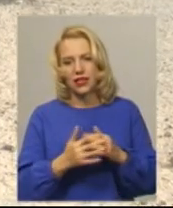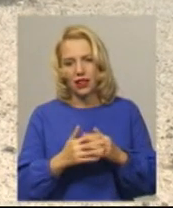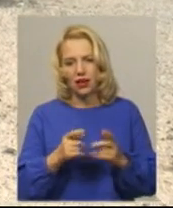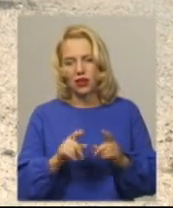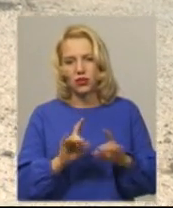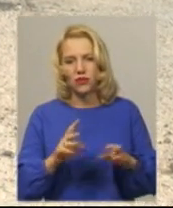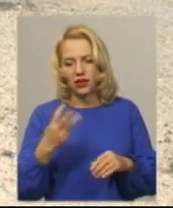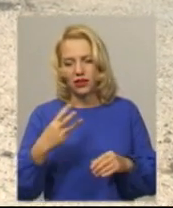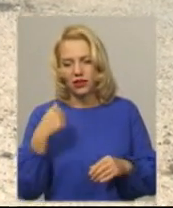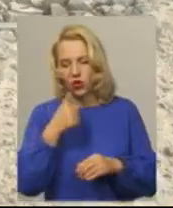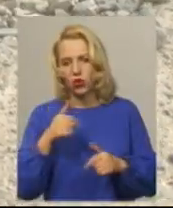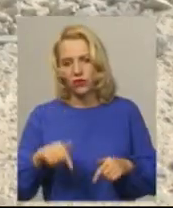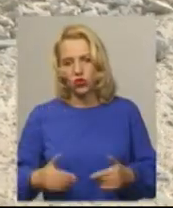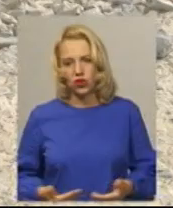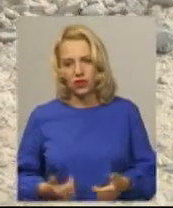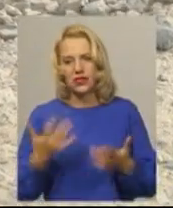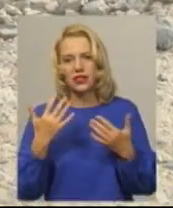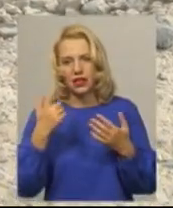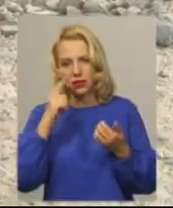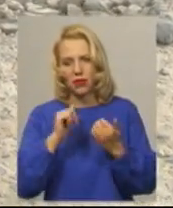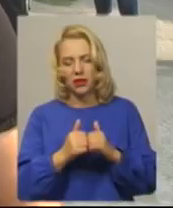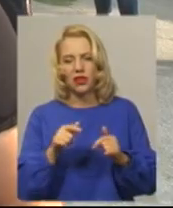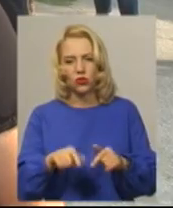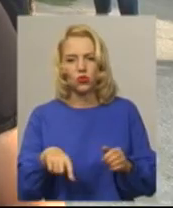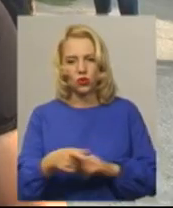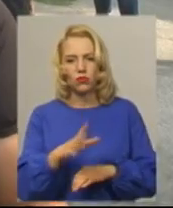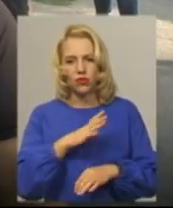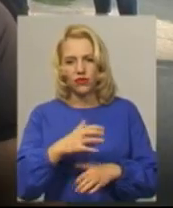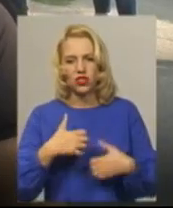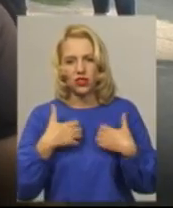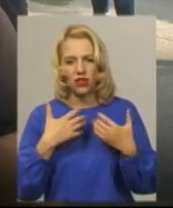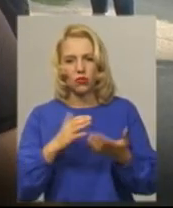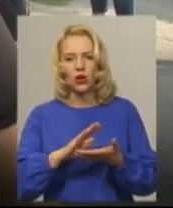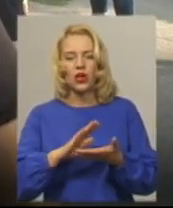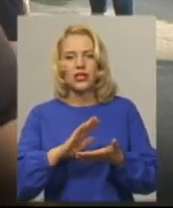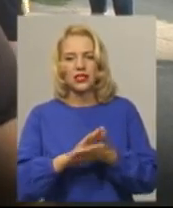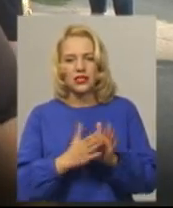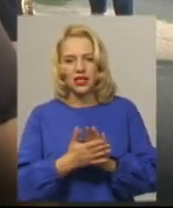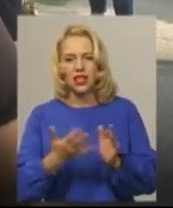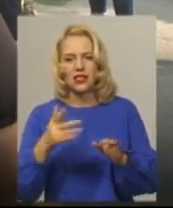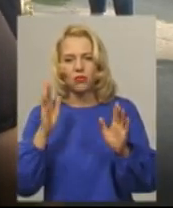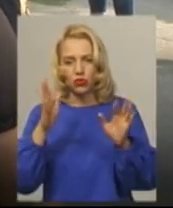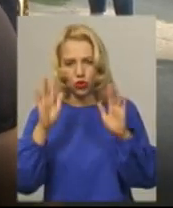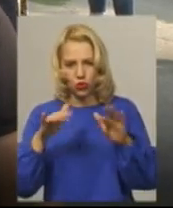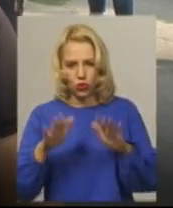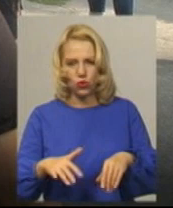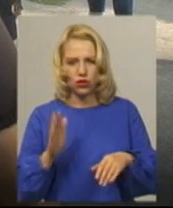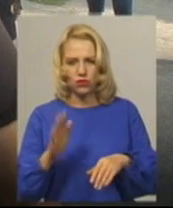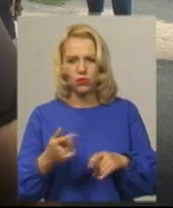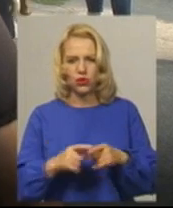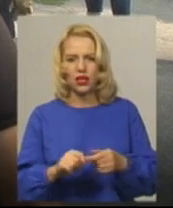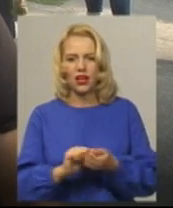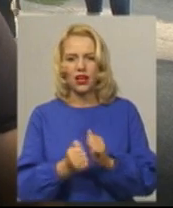років. Каже, скільки пам'ятає, дорога тут була в жахливому стані. Піде дощ, воно вимиє цей камінь, розсипить цей